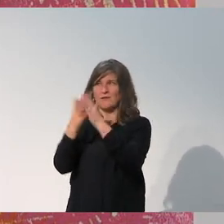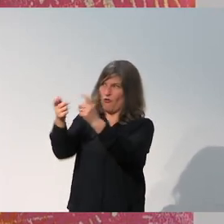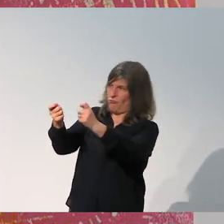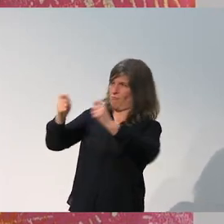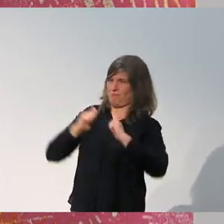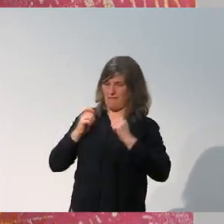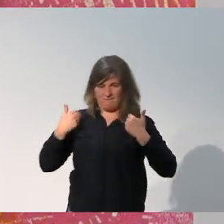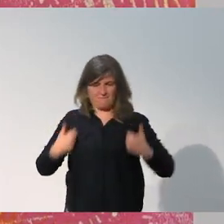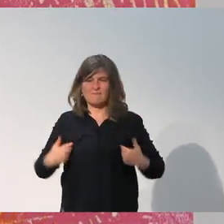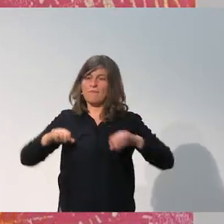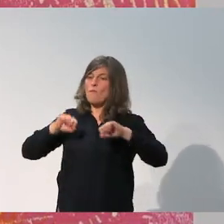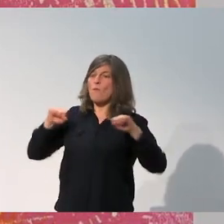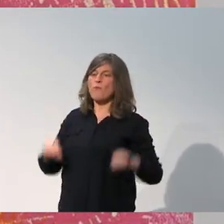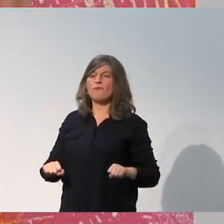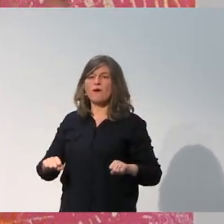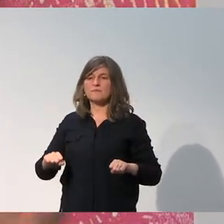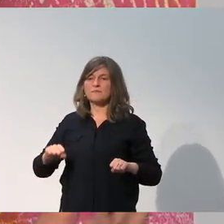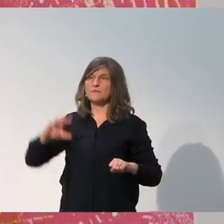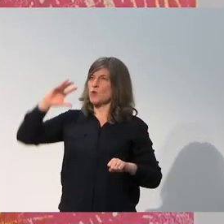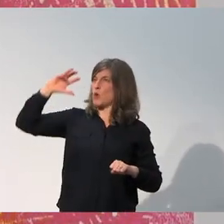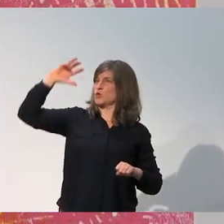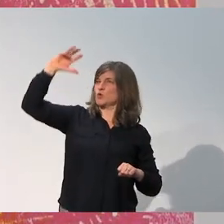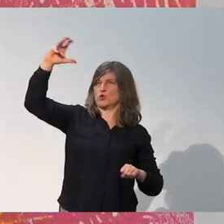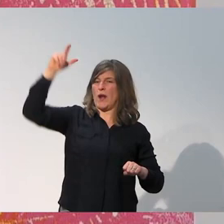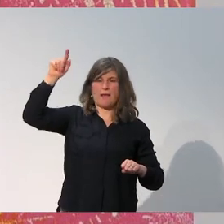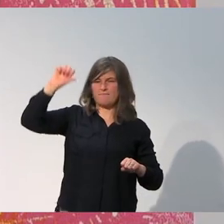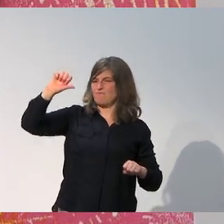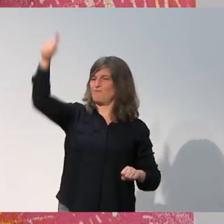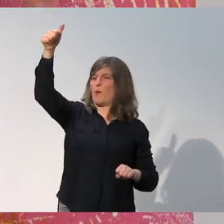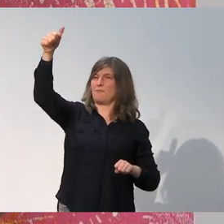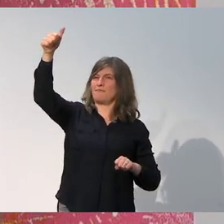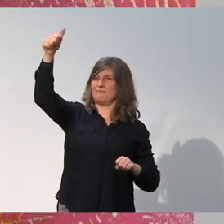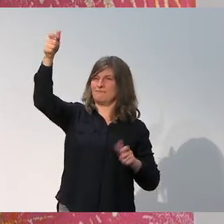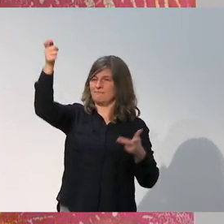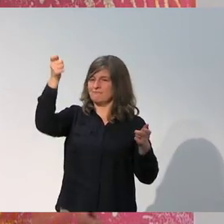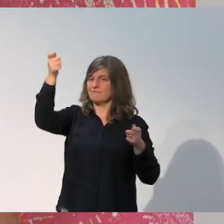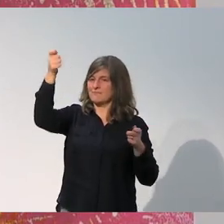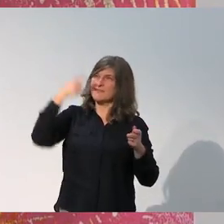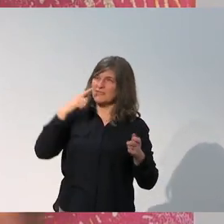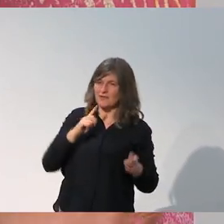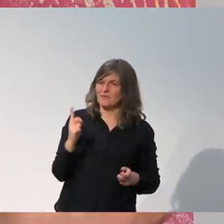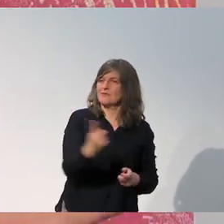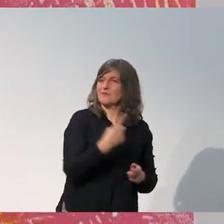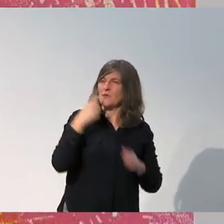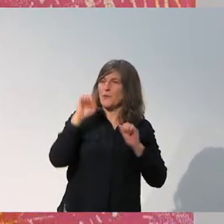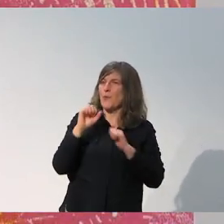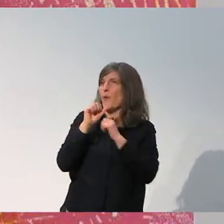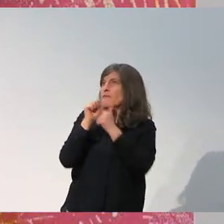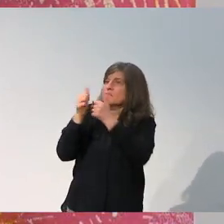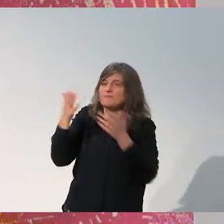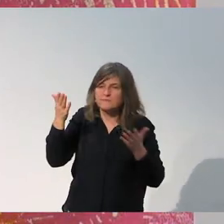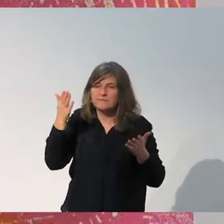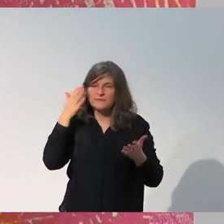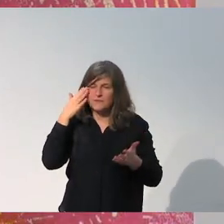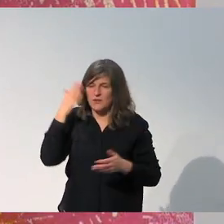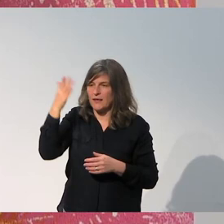de son pouvoir, puisque le soleil est l'astre souverain et dans lequel tout le monde peut se reconnaître. Après, effectivement, je parle